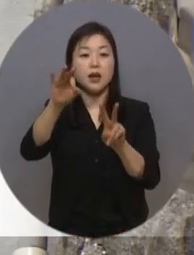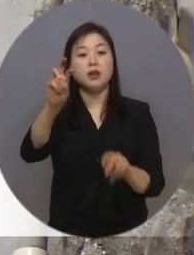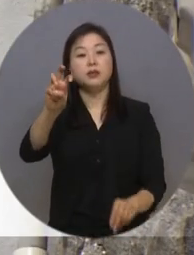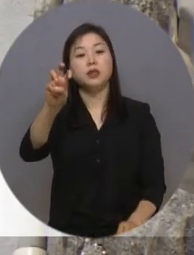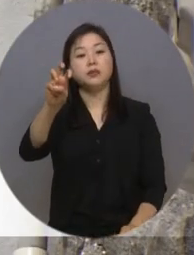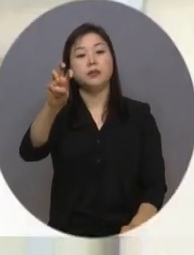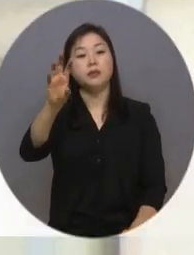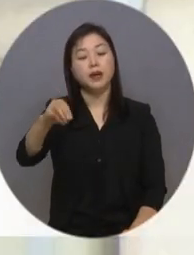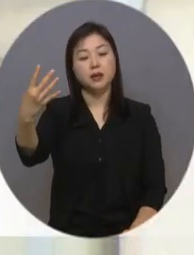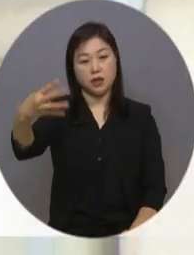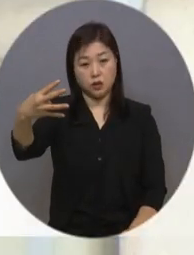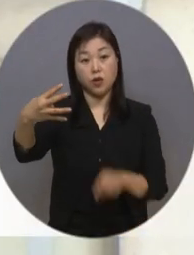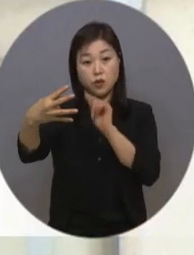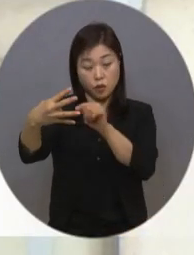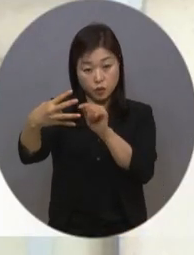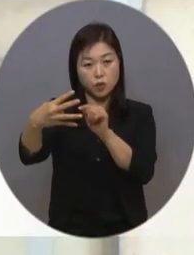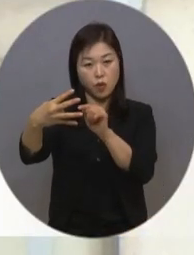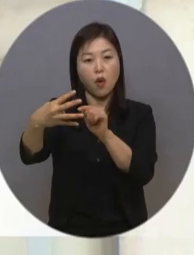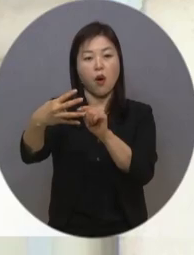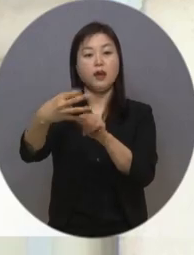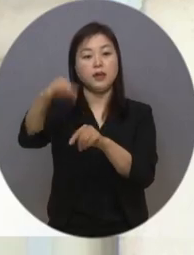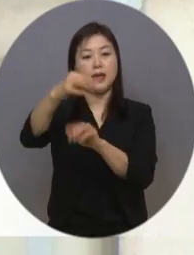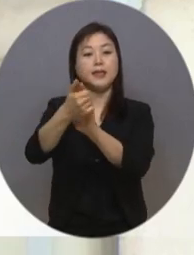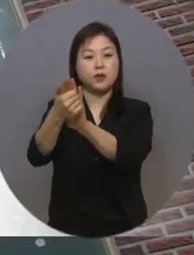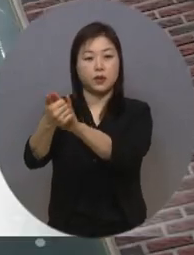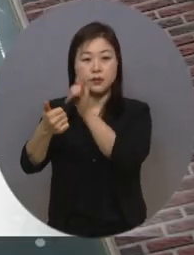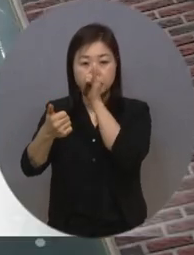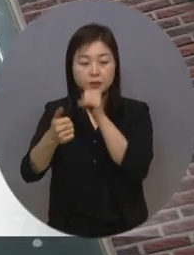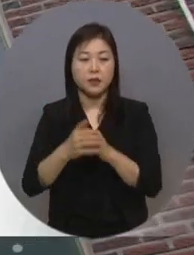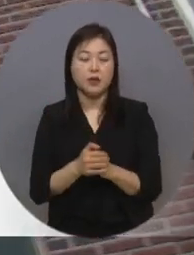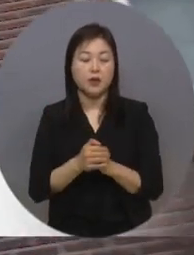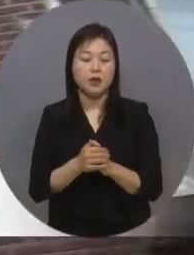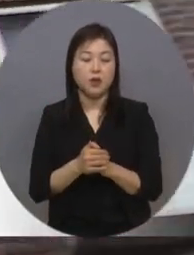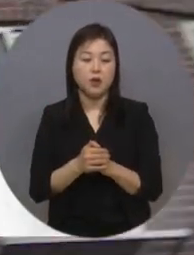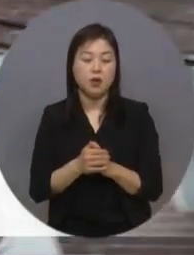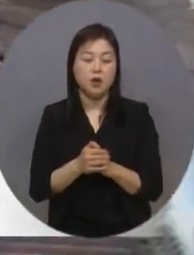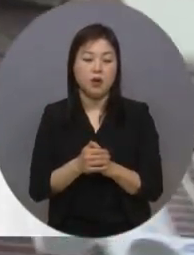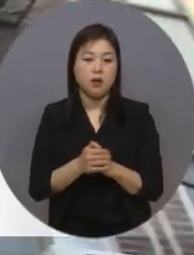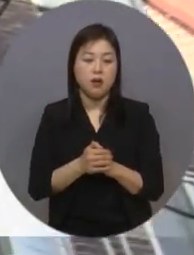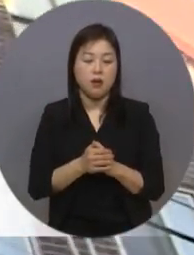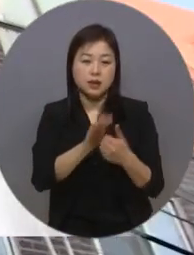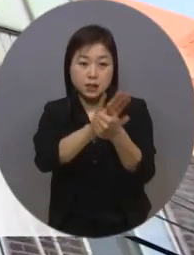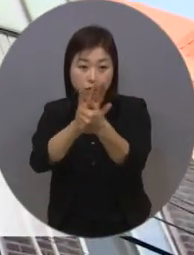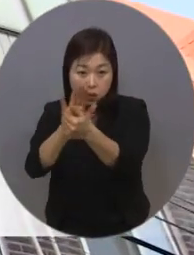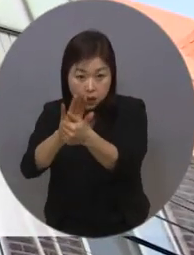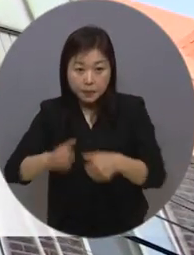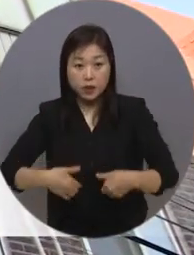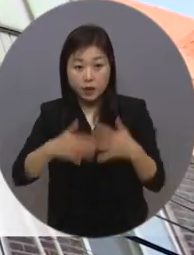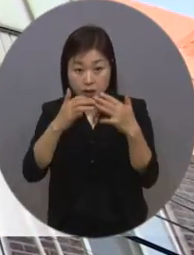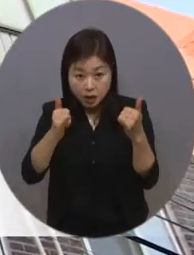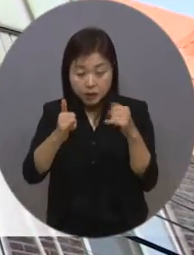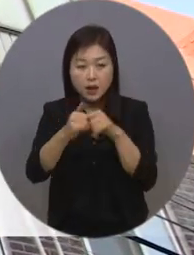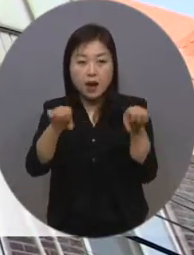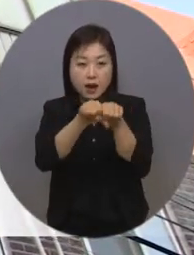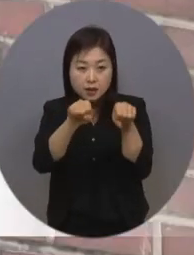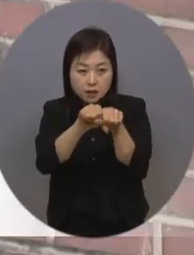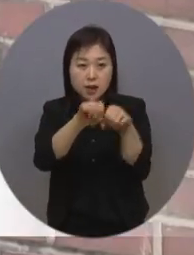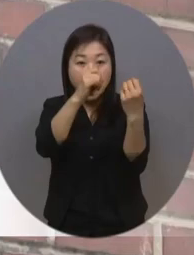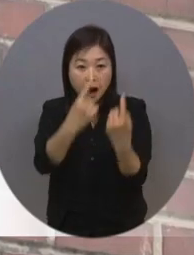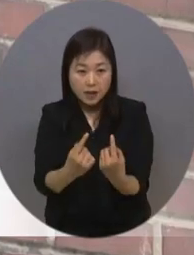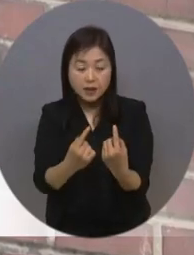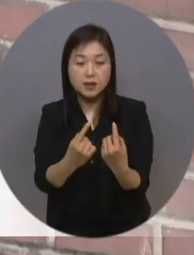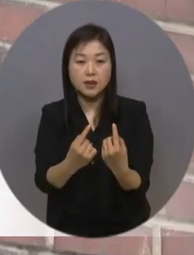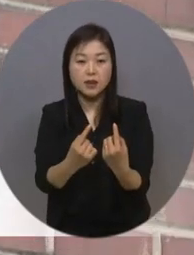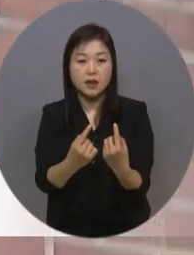30만 4천 원으로 대폭 인상합니다. 사회적 배려 대상자에 대한 가스 요금 할인액도 현재에서 2배 인상된